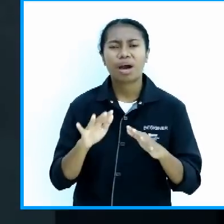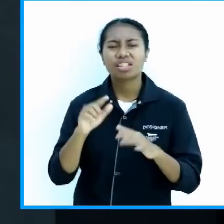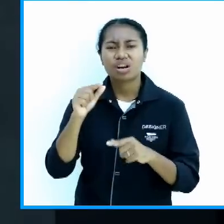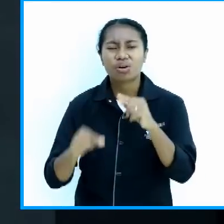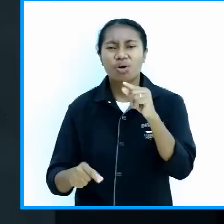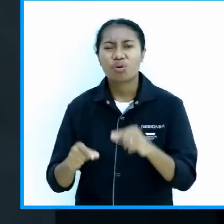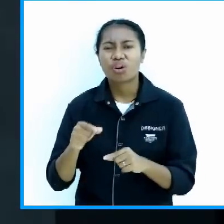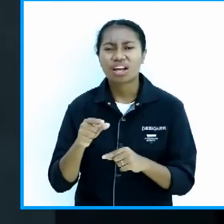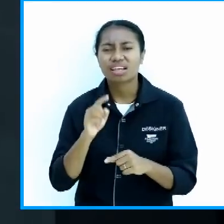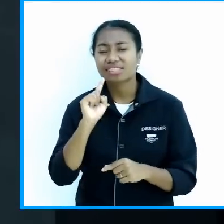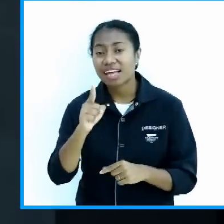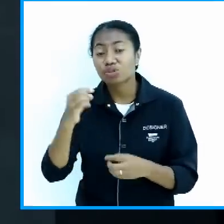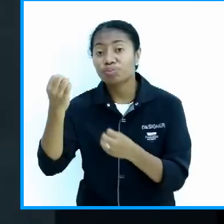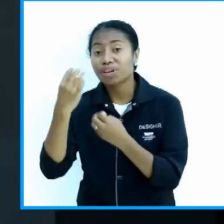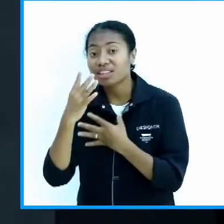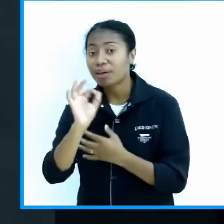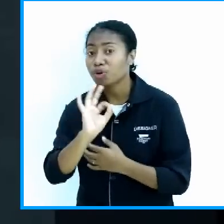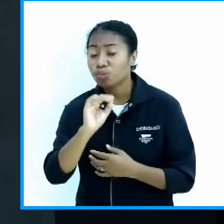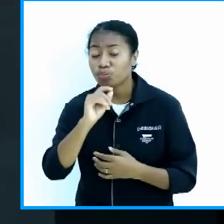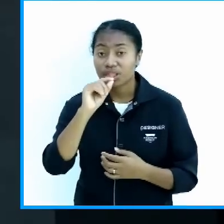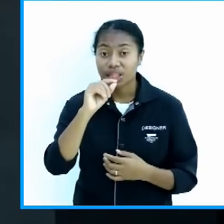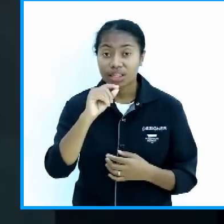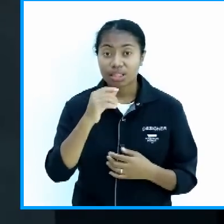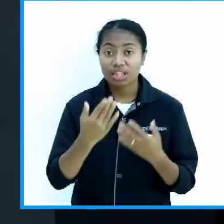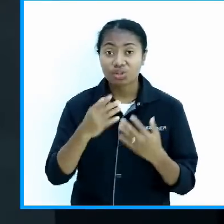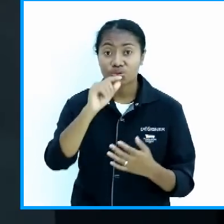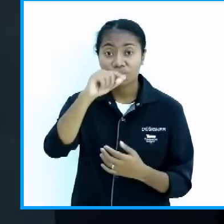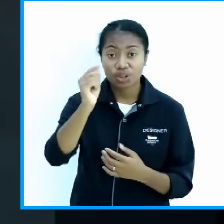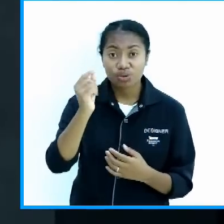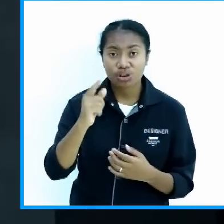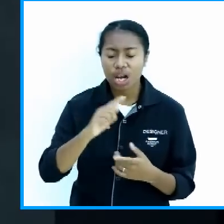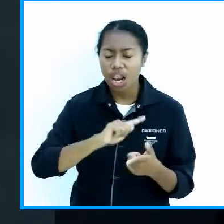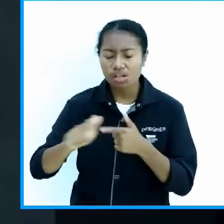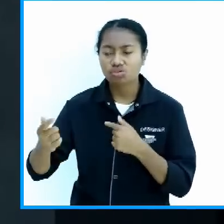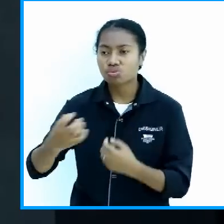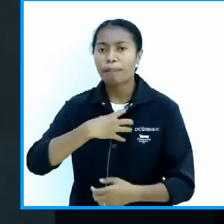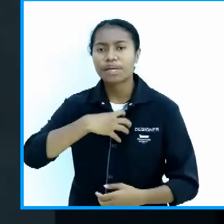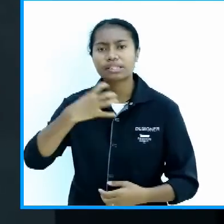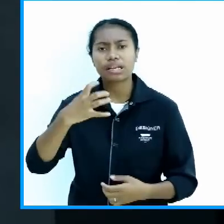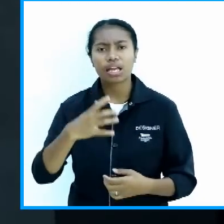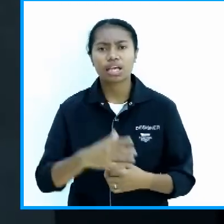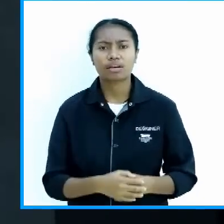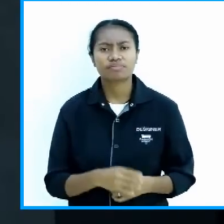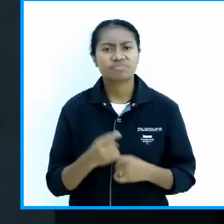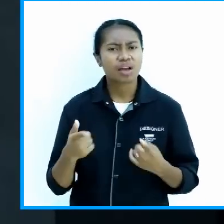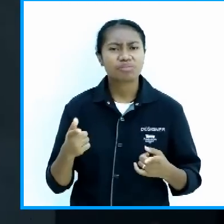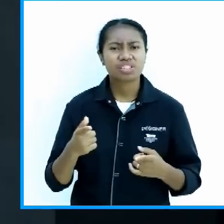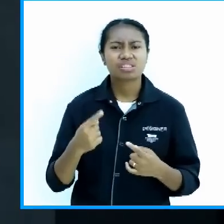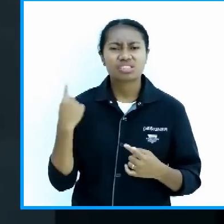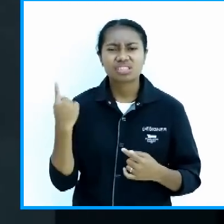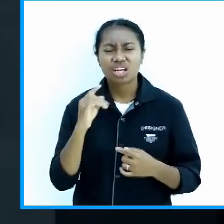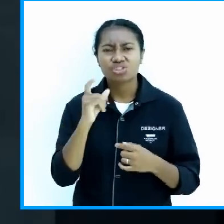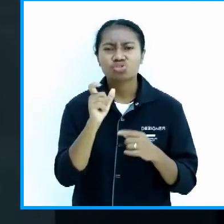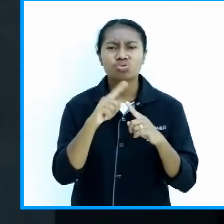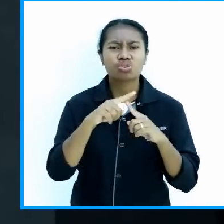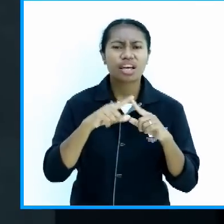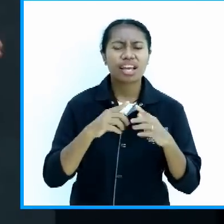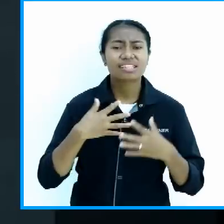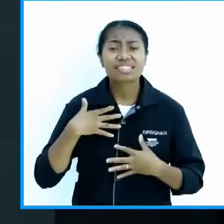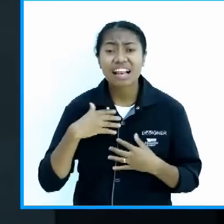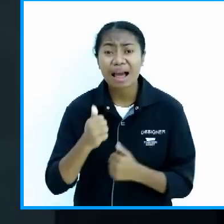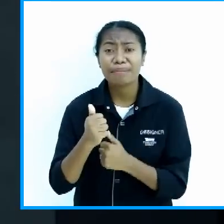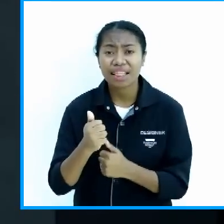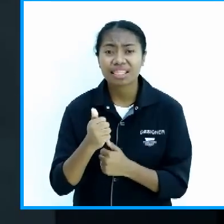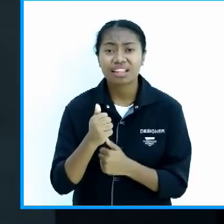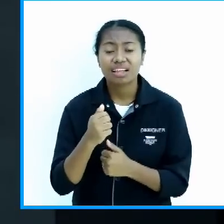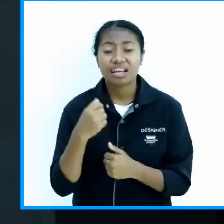belum tentu betul, mereka bisa percaya. Tapi sekian juta manusia yang sudah selamat karena vaksin itu tidak pernah ada yang